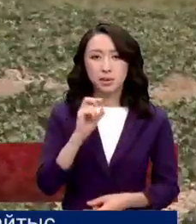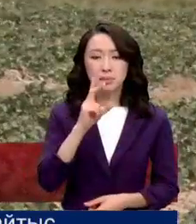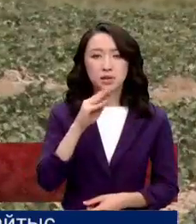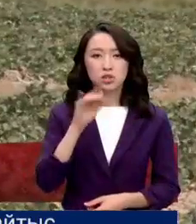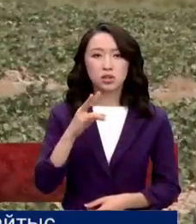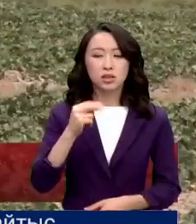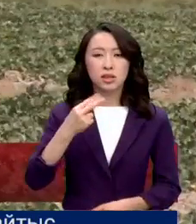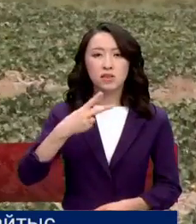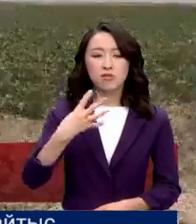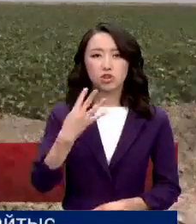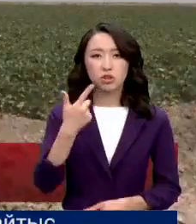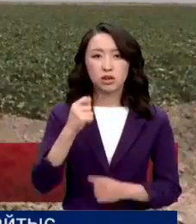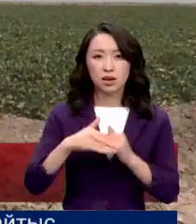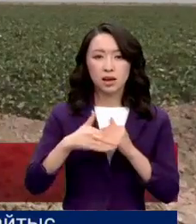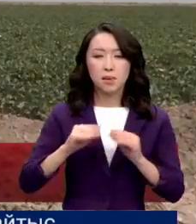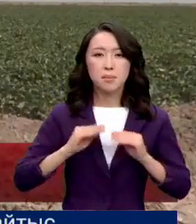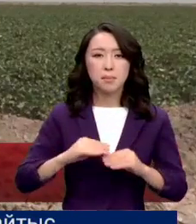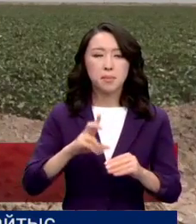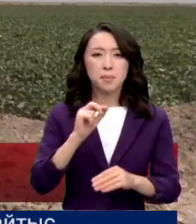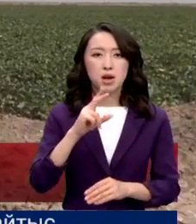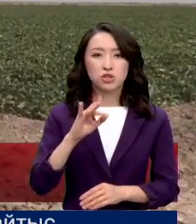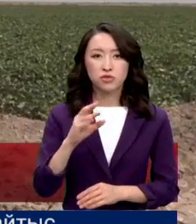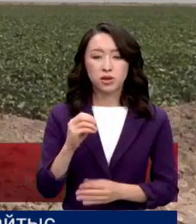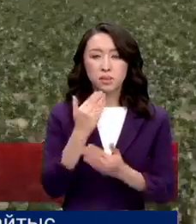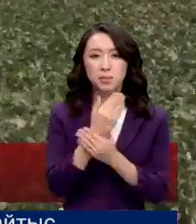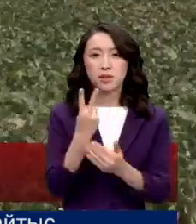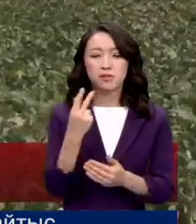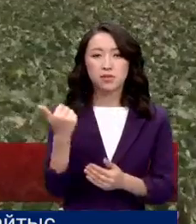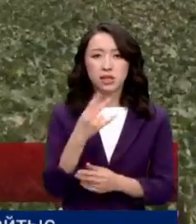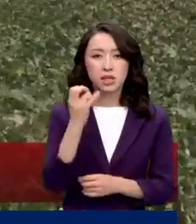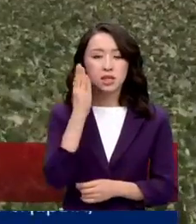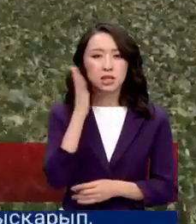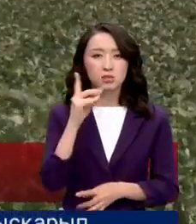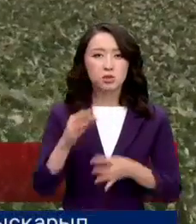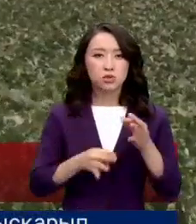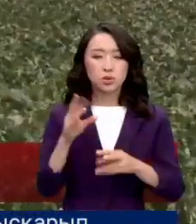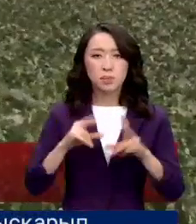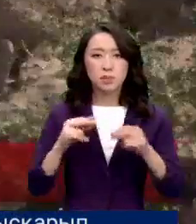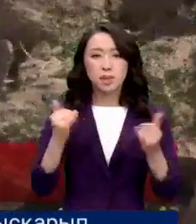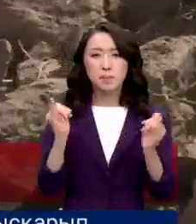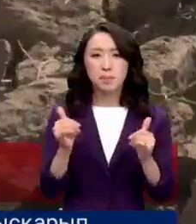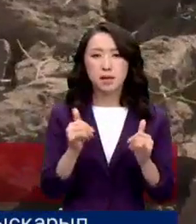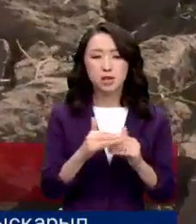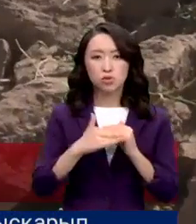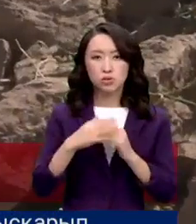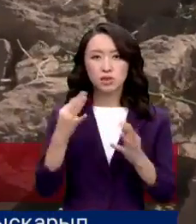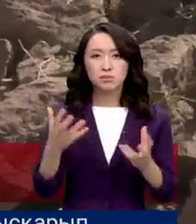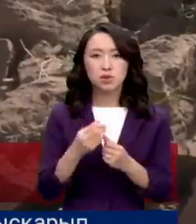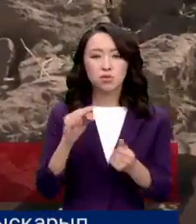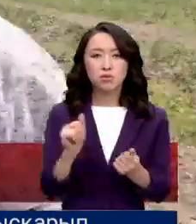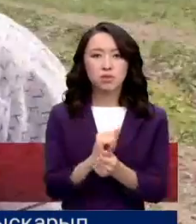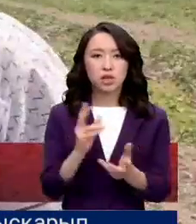Ибашев на 24 гектарах посадил бахчевые. Последние 2 недели не спал круглые сутки, пытаясь полить урожай и спасти от высыхания. Не